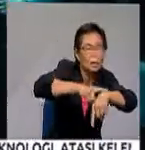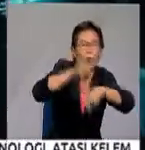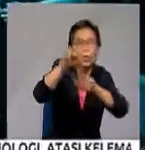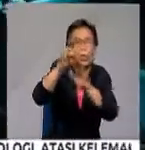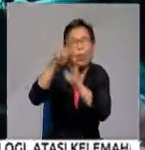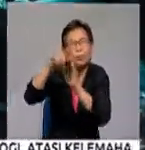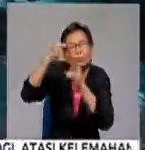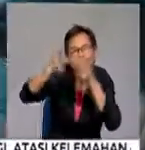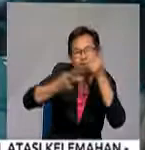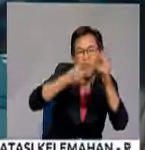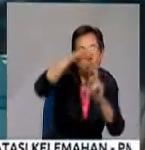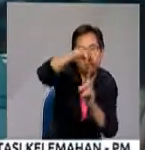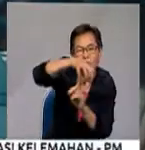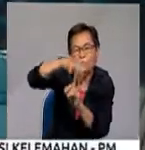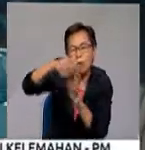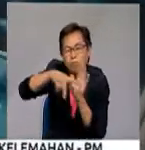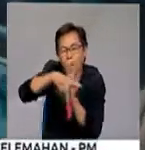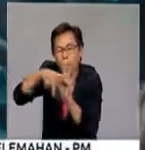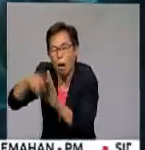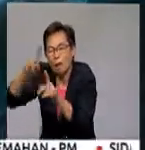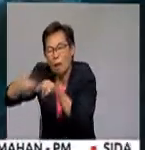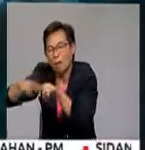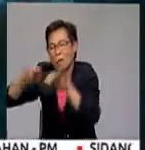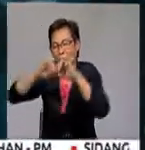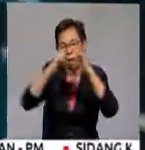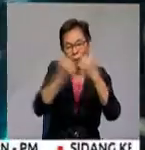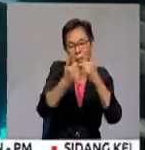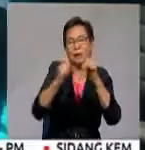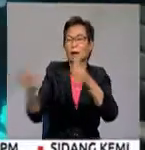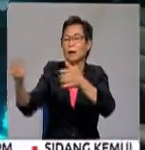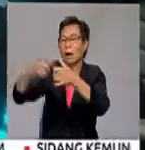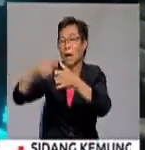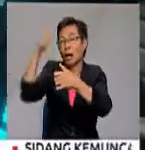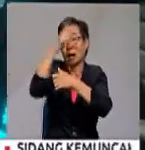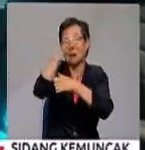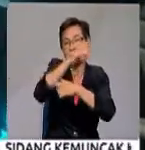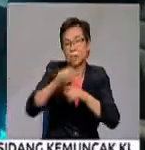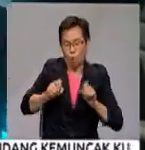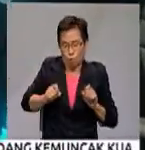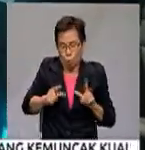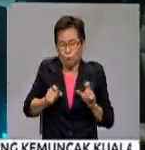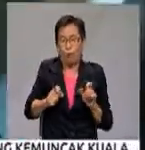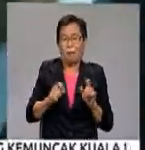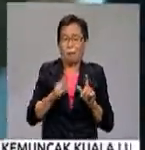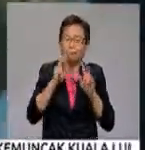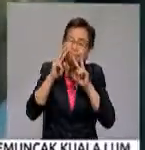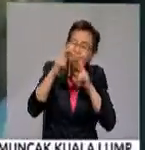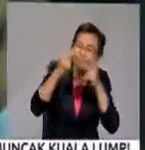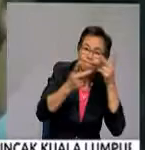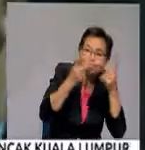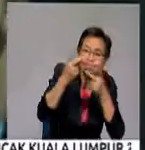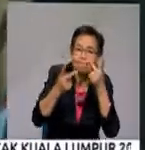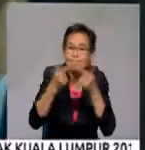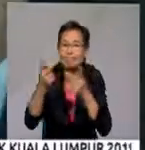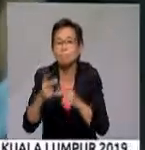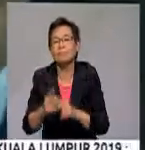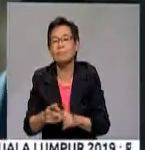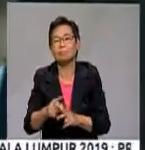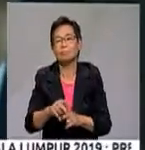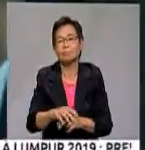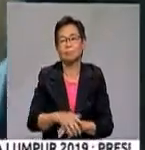20 minit pada pameran yang melibatkan pelbagai agensi berkaitan kerajaan dan swasta. Thank you.